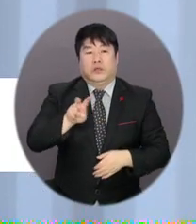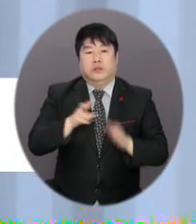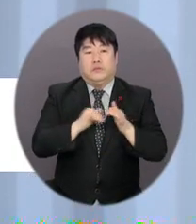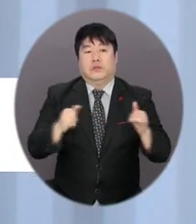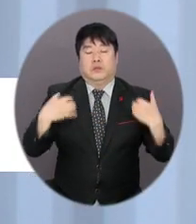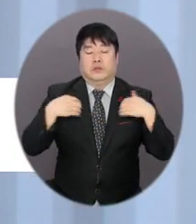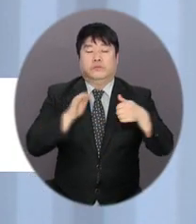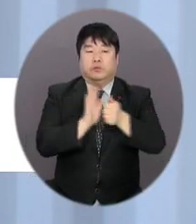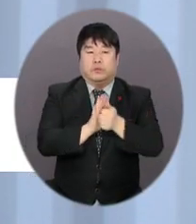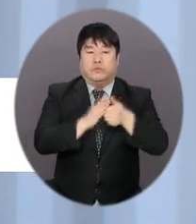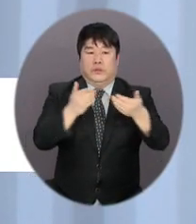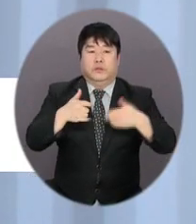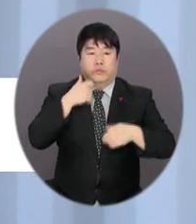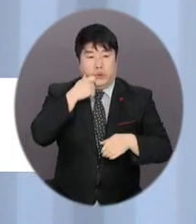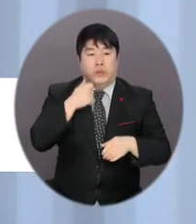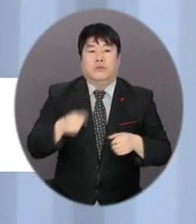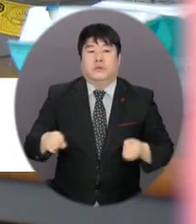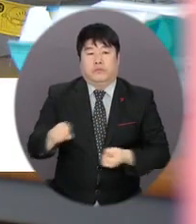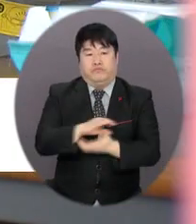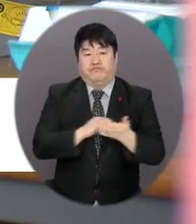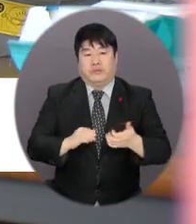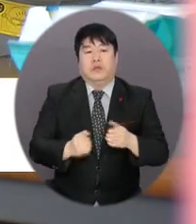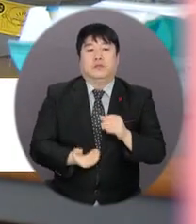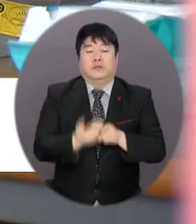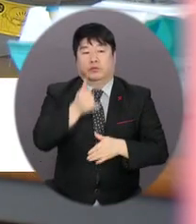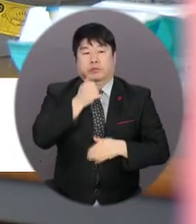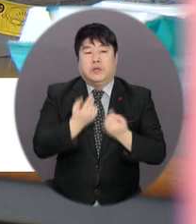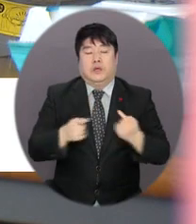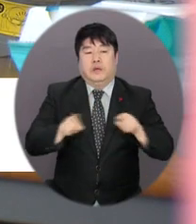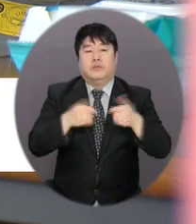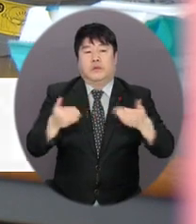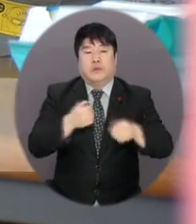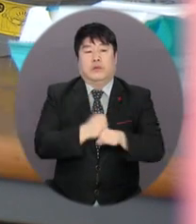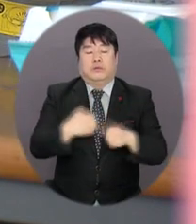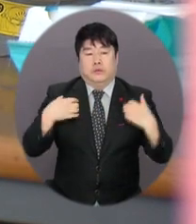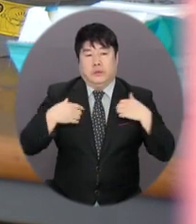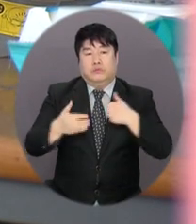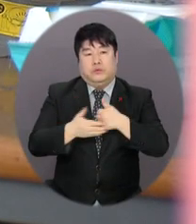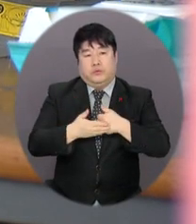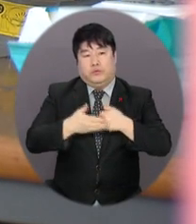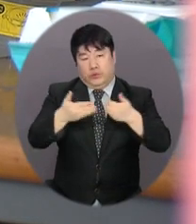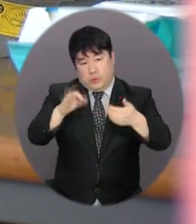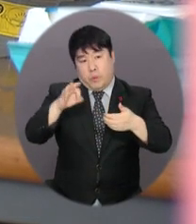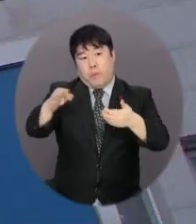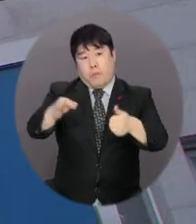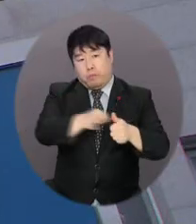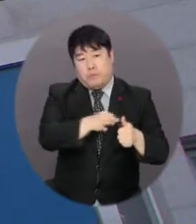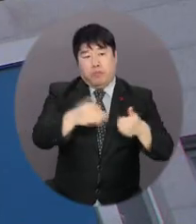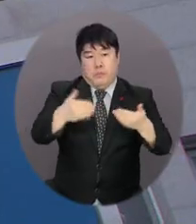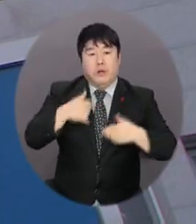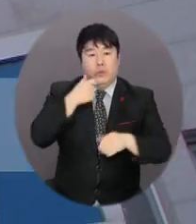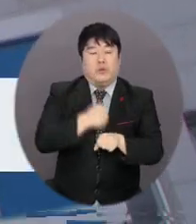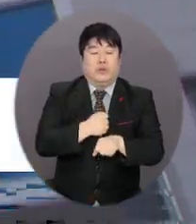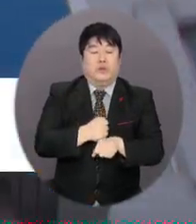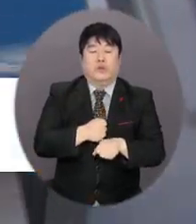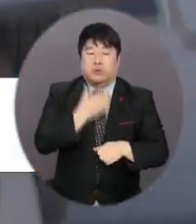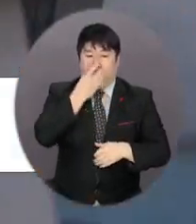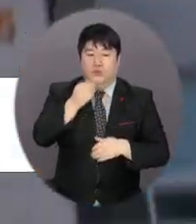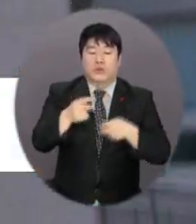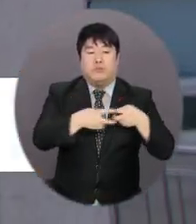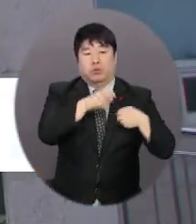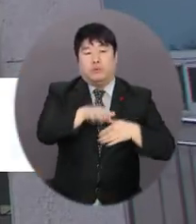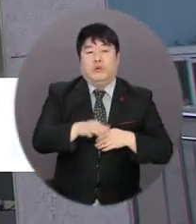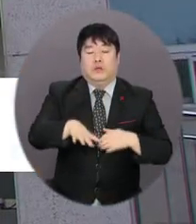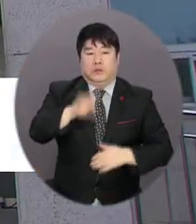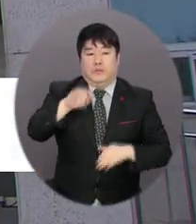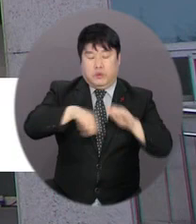받지 못하면서 파장이 일고 있습니다. 함께 일을 하고도 정부 지원금을 받지 못하는 상황. 순천의료원 측은